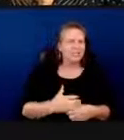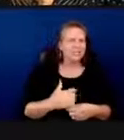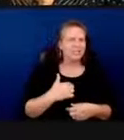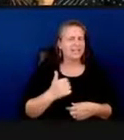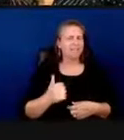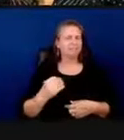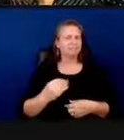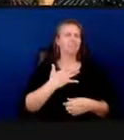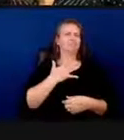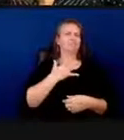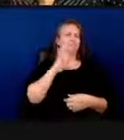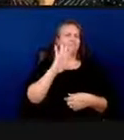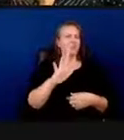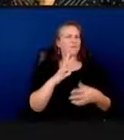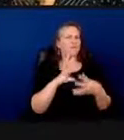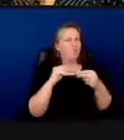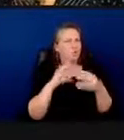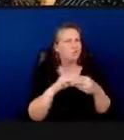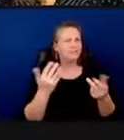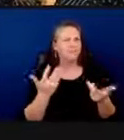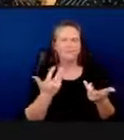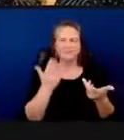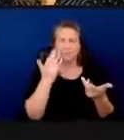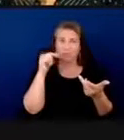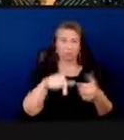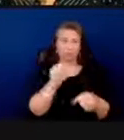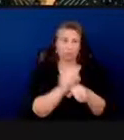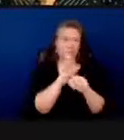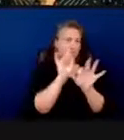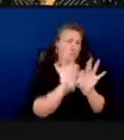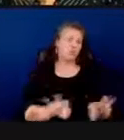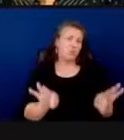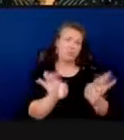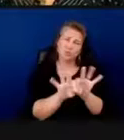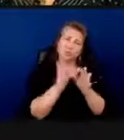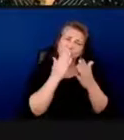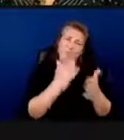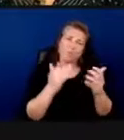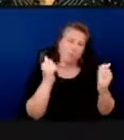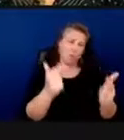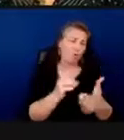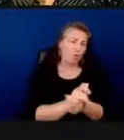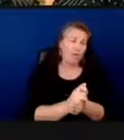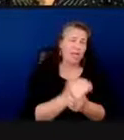التحسن في عمل طلابنا وفي حياة طلابنا. وأنا أستمع إلى